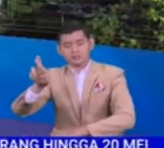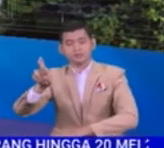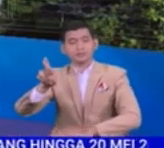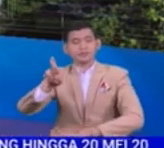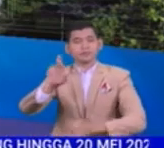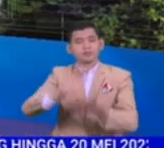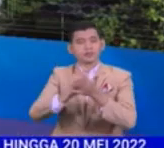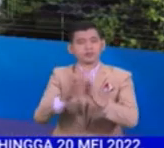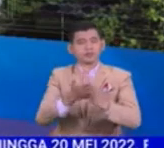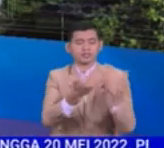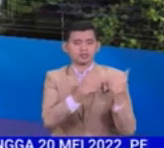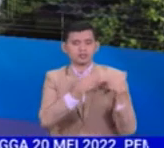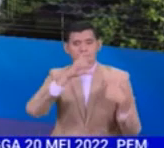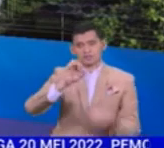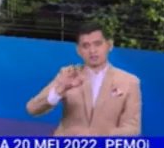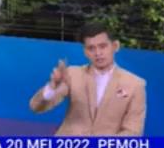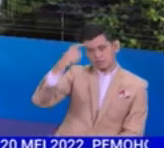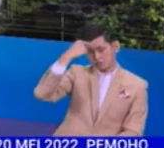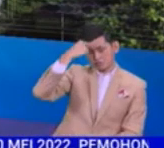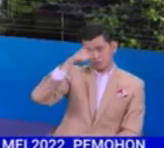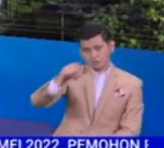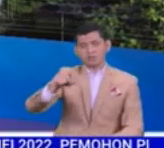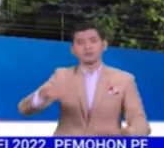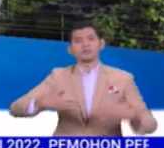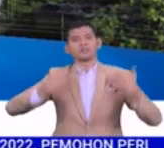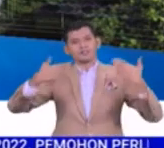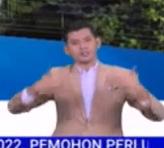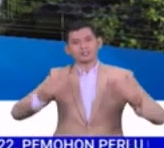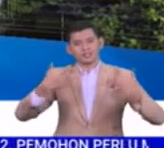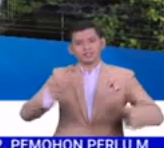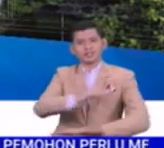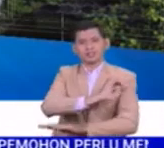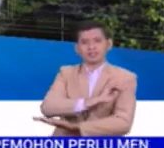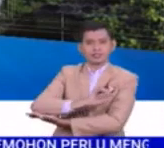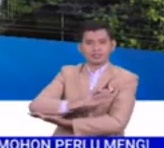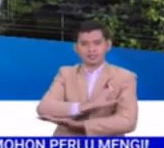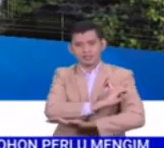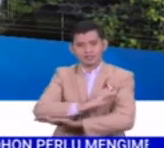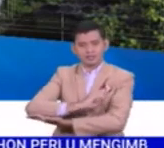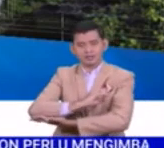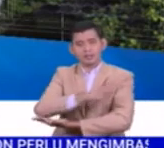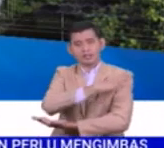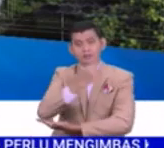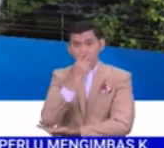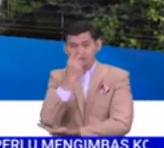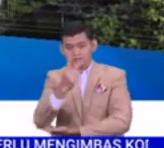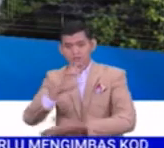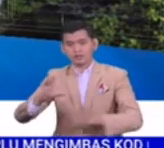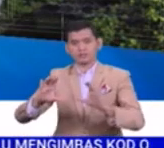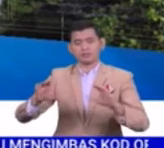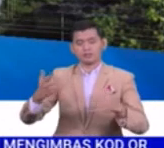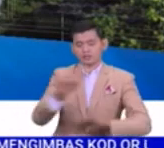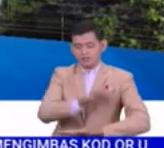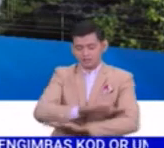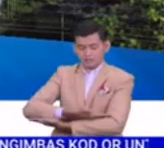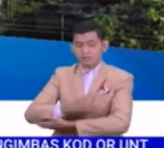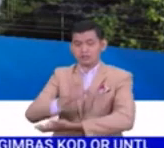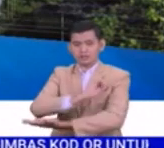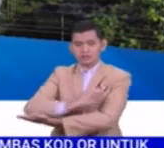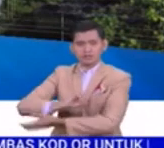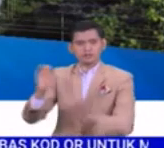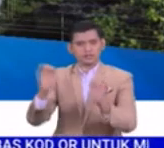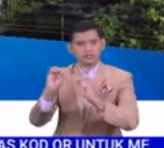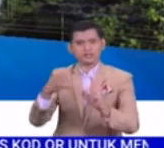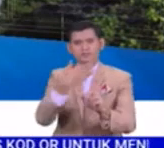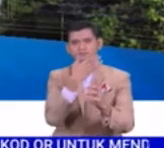Ia menjadi tanggungjawab mereka untuk meraikan anak-anak yatim di bulan mulia dengan memastikan kumpulan anak-anak itu tidak merasa